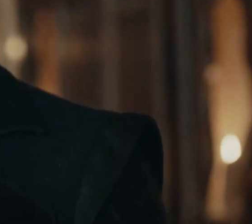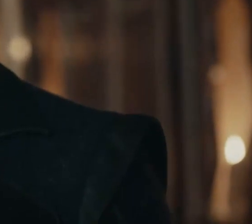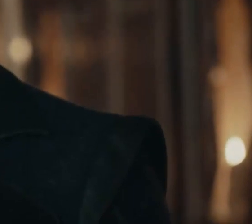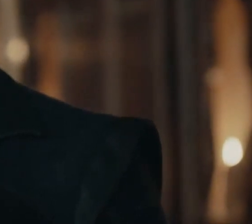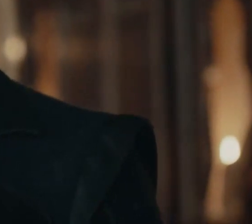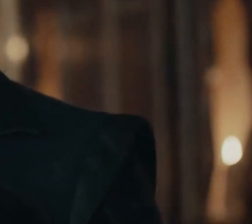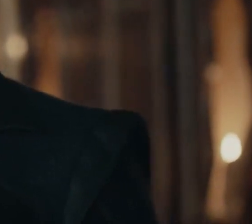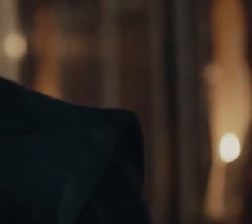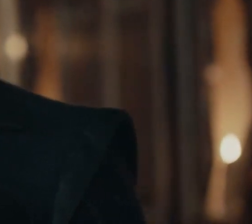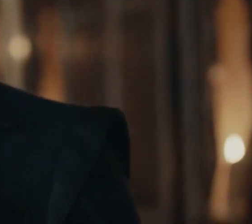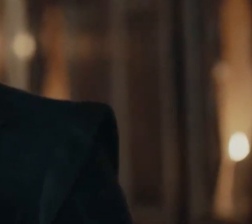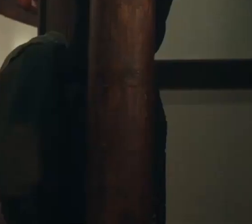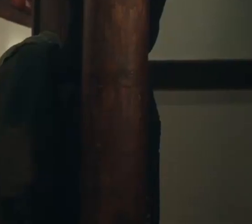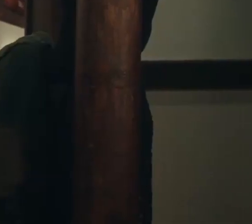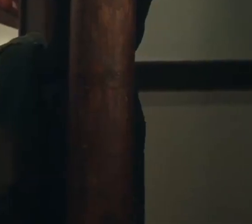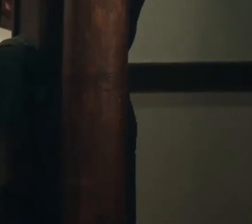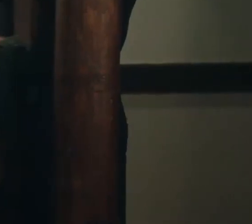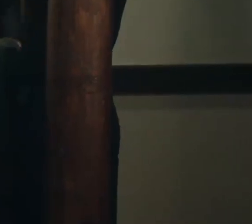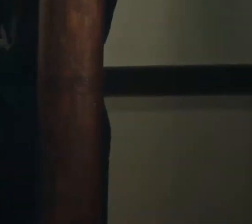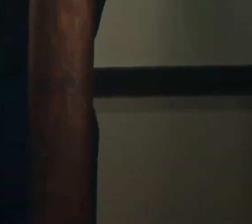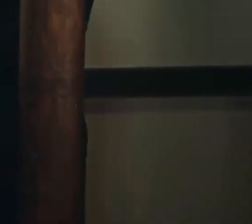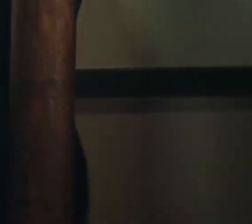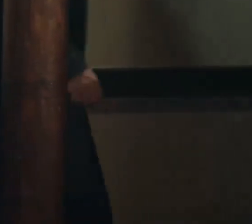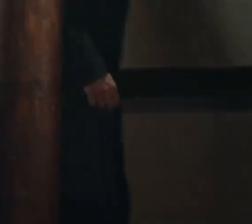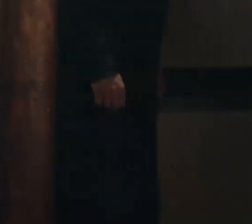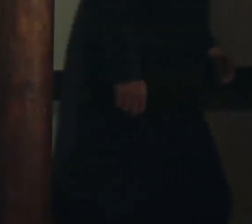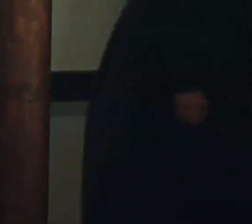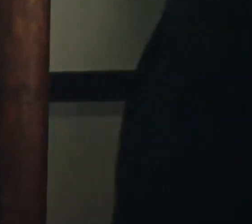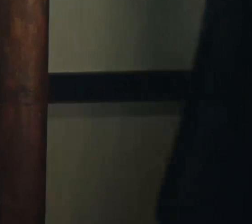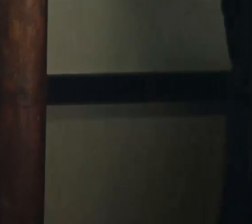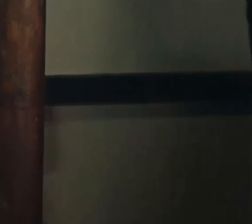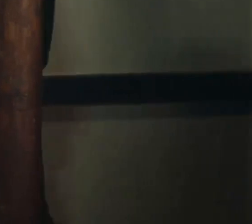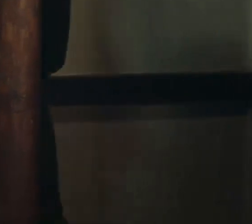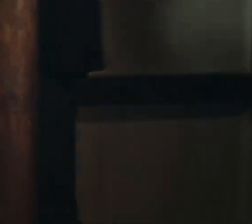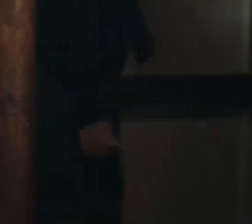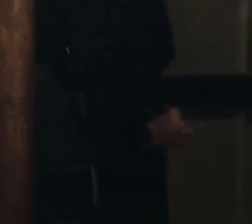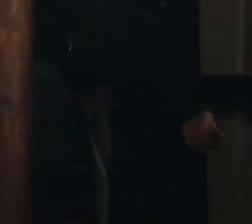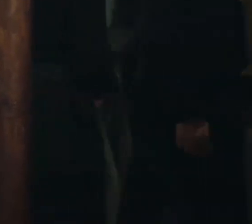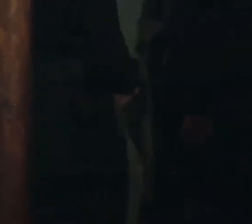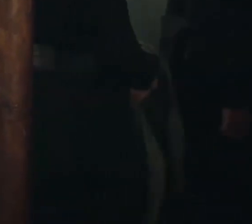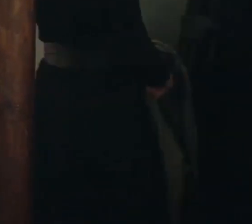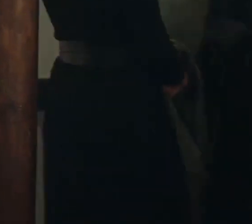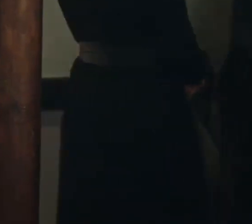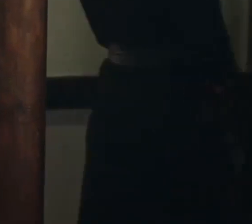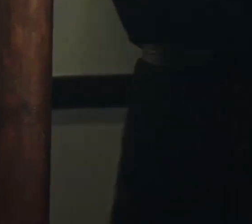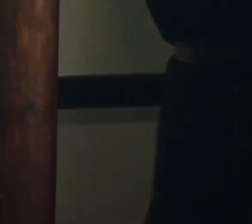da gözleri nemli. Mustafa kapıya doğru hareketlenince Ali ve Farah peşinden yürüdüler.